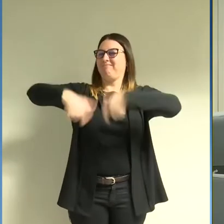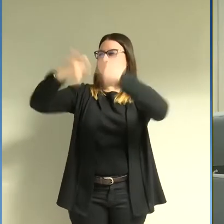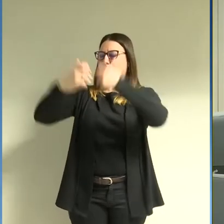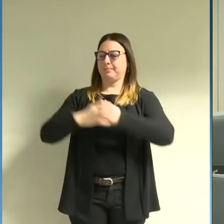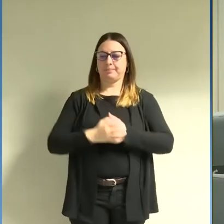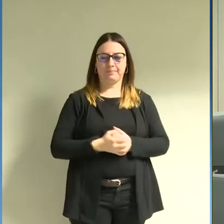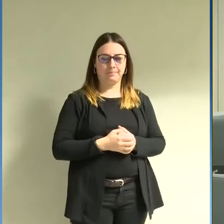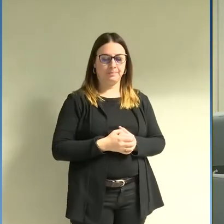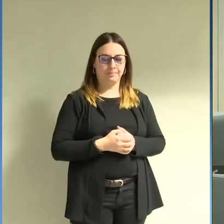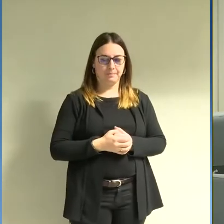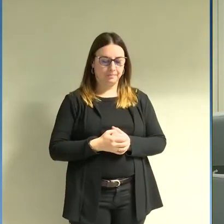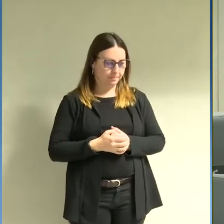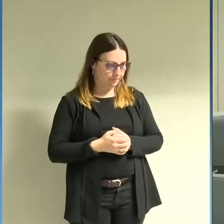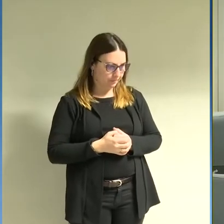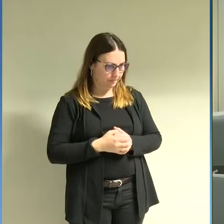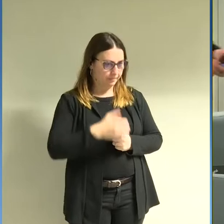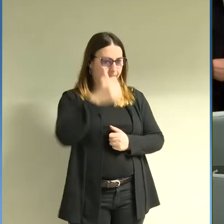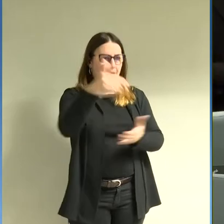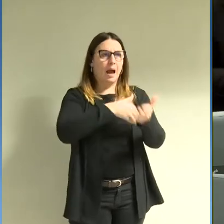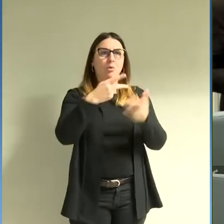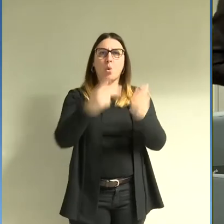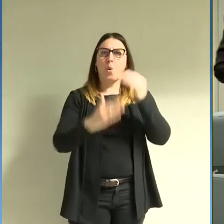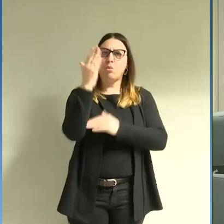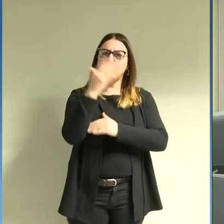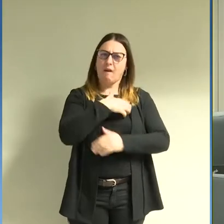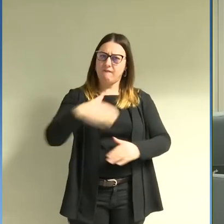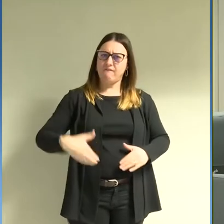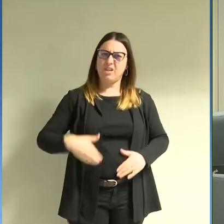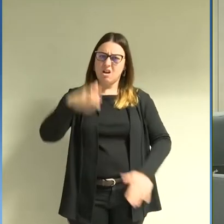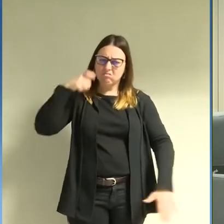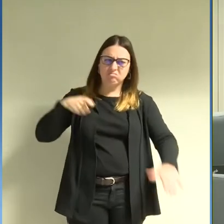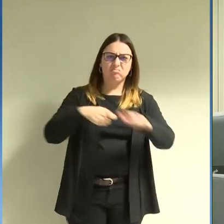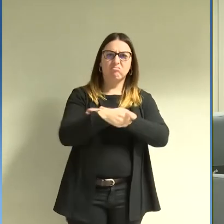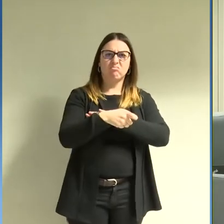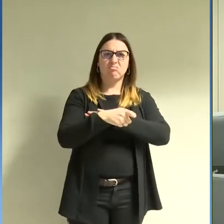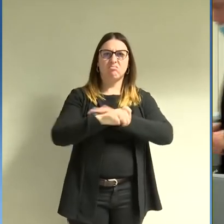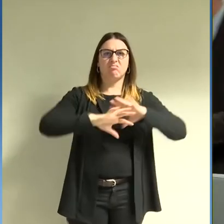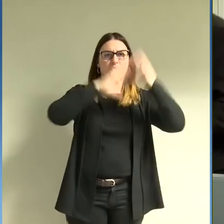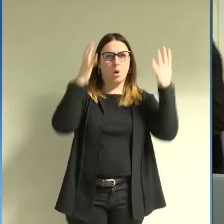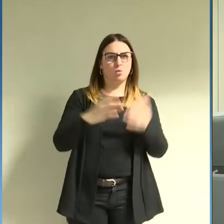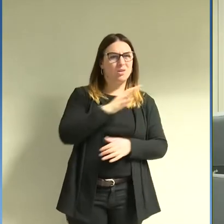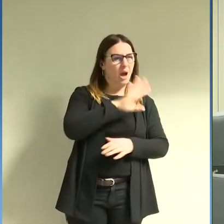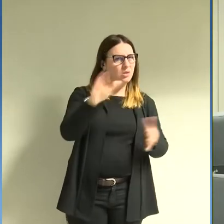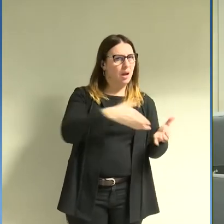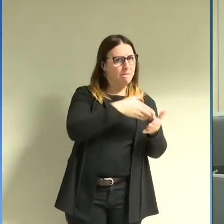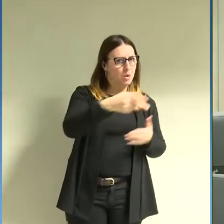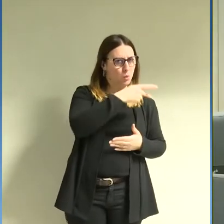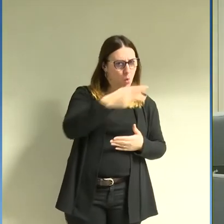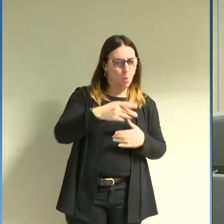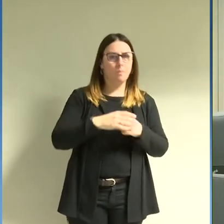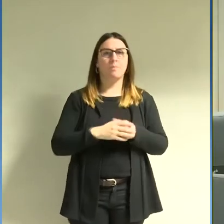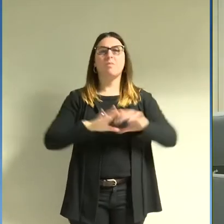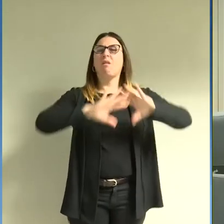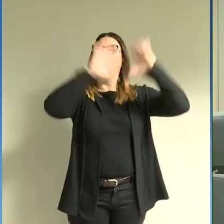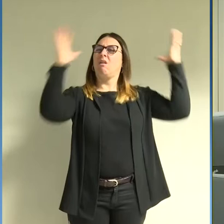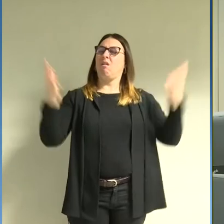se sont ainsi plus d'un million d'euros que la ville apporte donc sur les 45 points millions d'euros du vaste programme